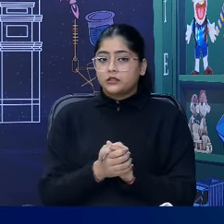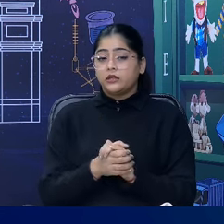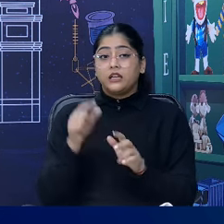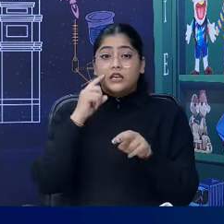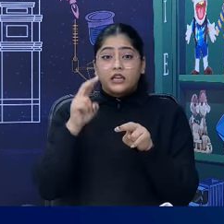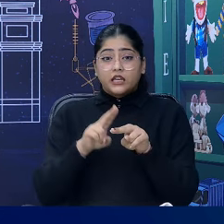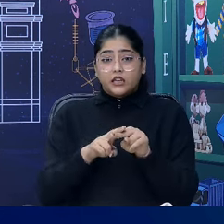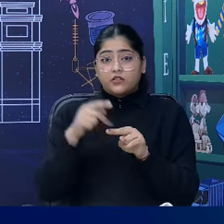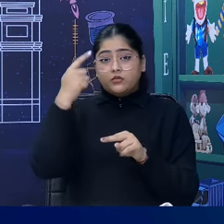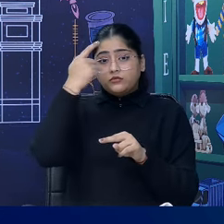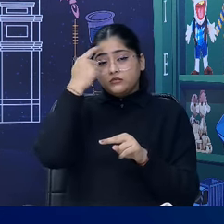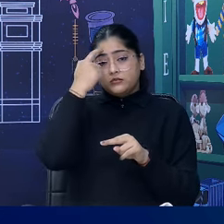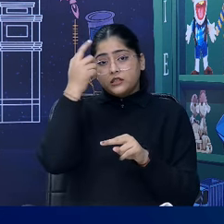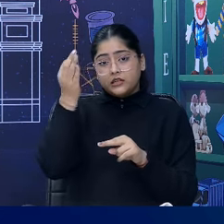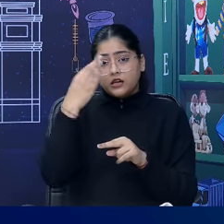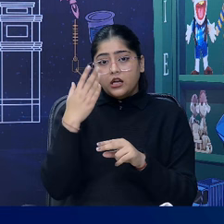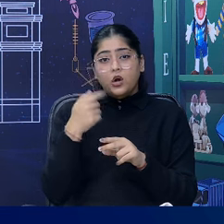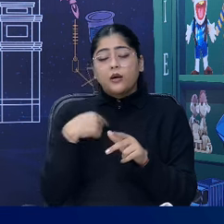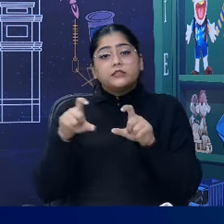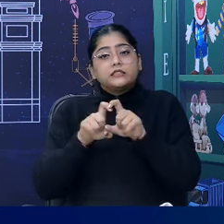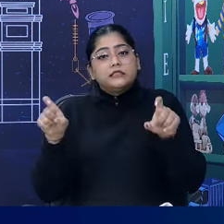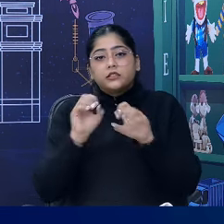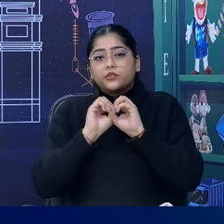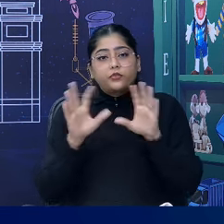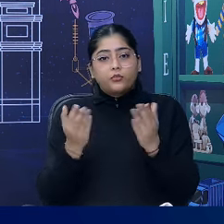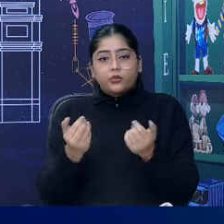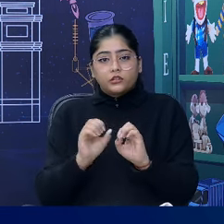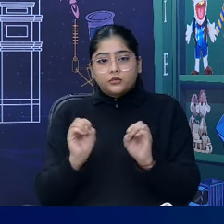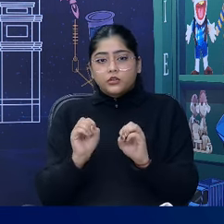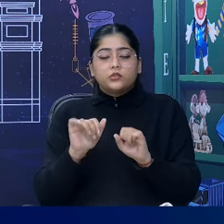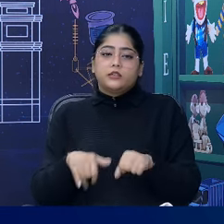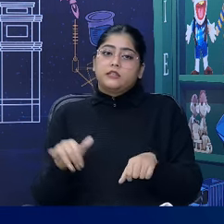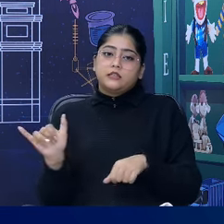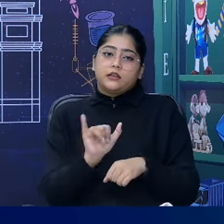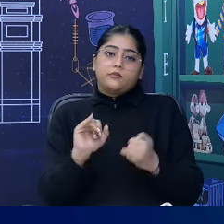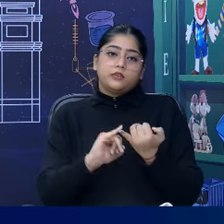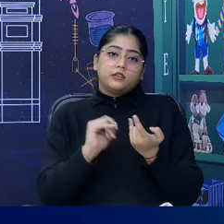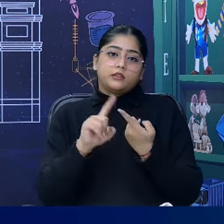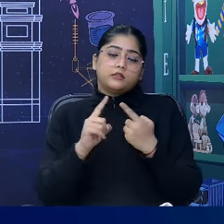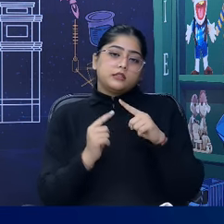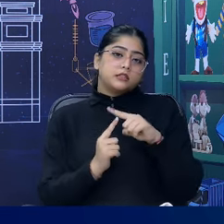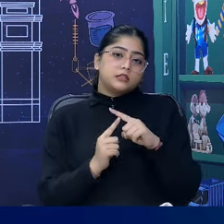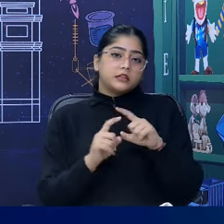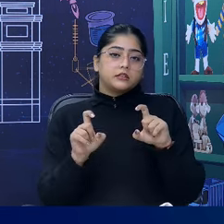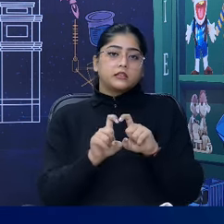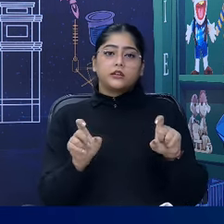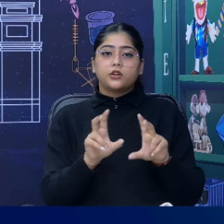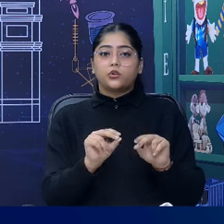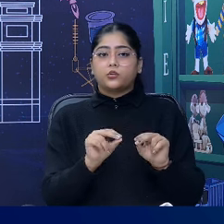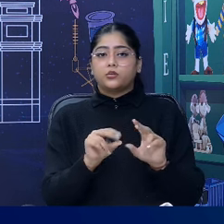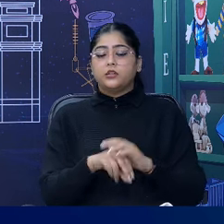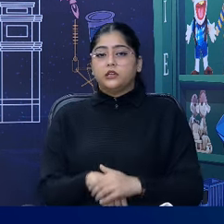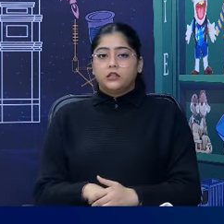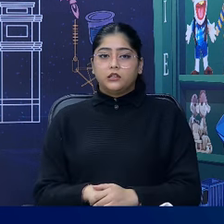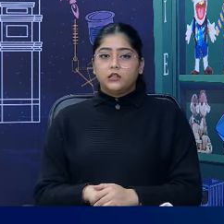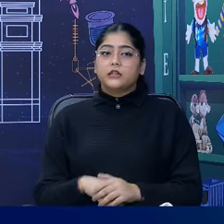हम डिफाइन नहीं कर सकते किस लेवल पर वो है, तो ये भी सेट नहीं होगा. वेरी गुड, बहुत अच्छे. ये सेट बिल्कुल नहीं